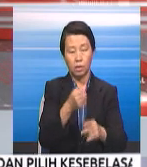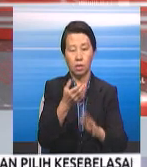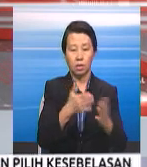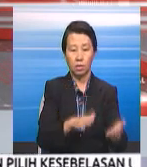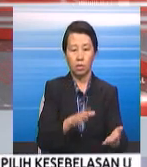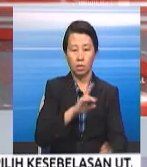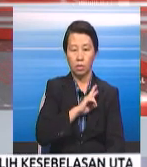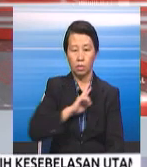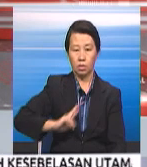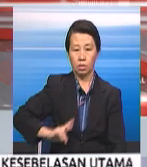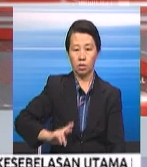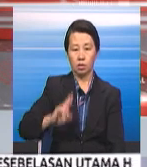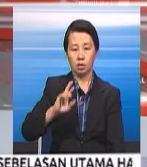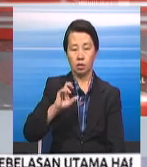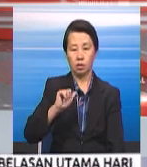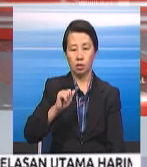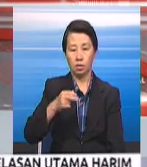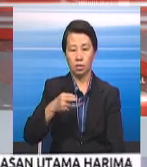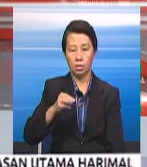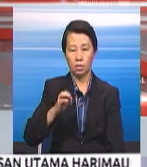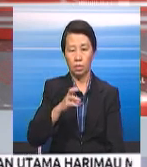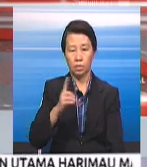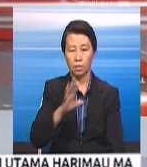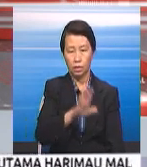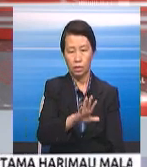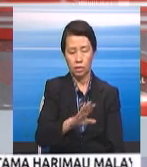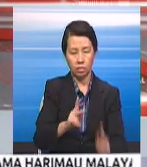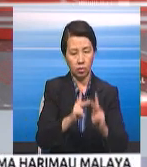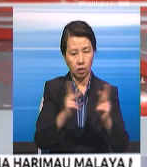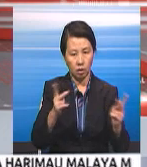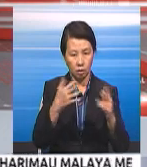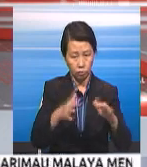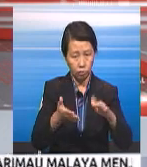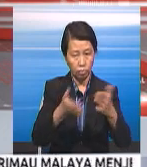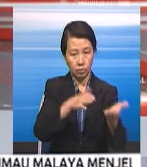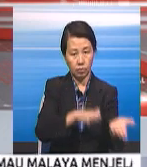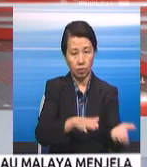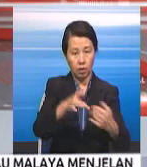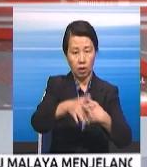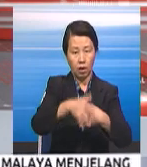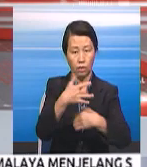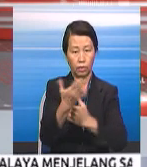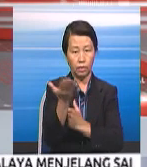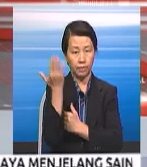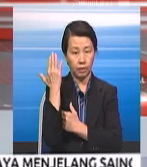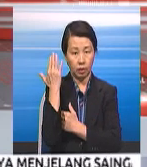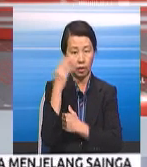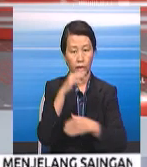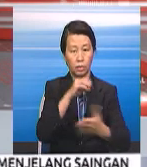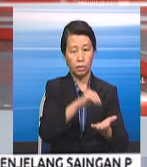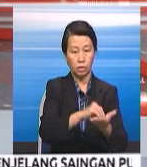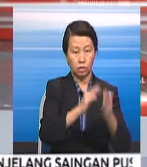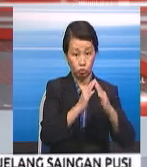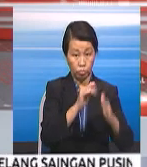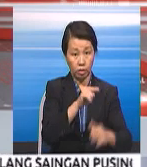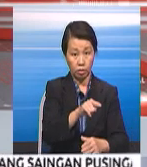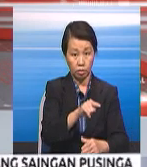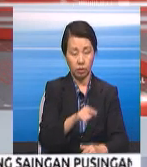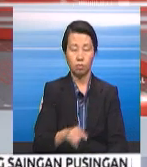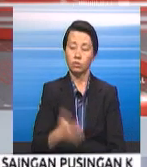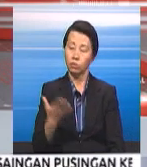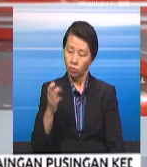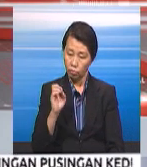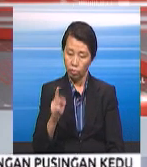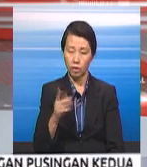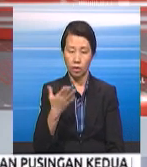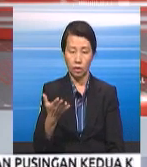Allahyarham Raja Ahmad Alauddin. Allahyarham dikabarkan telah meninggal dunia awal pagi tadi di kediamannya. Baik, kisah selanjutnya kita